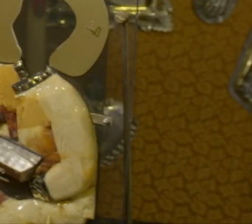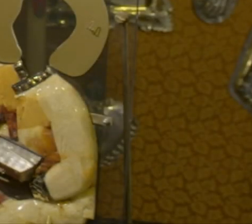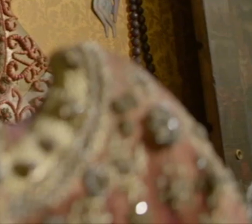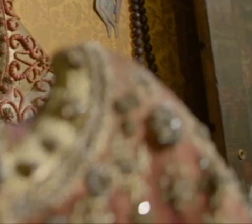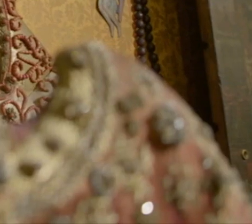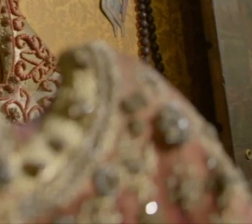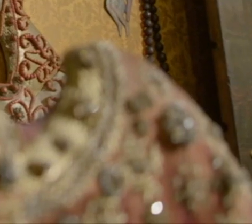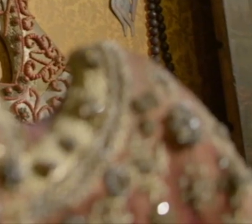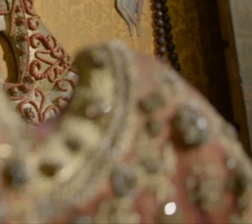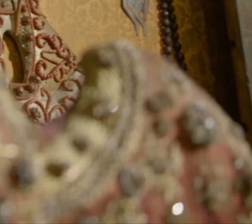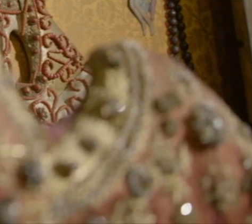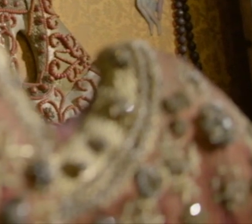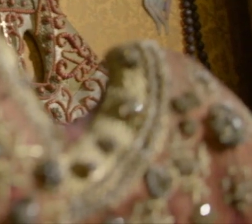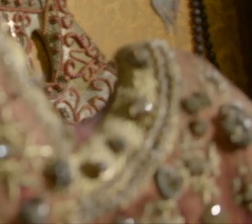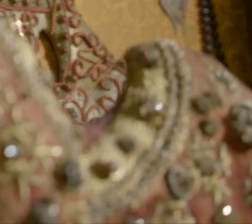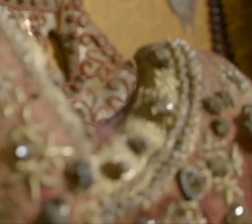MUZIEK